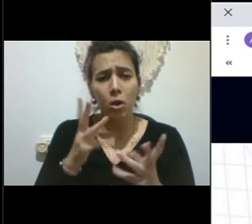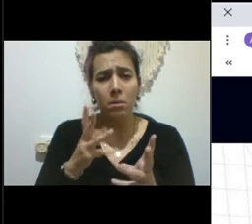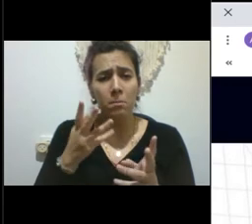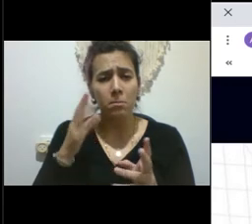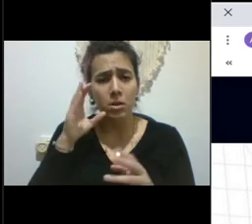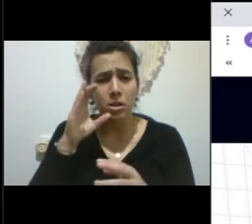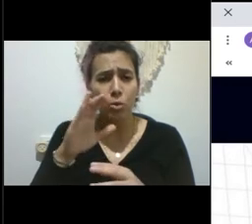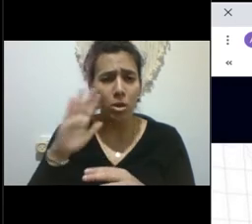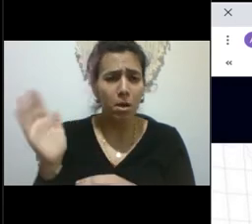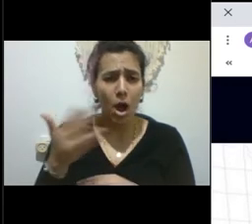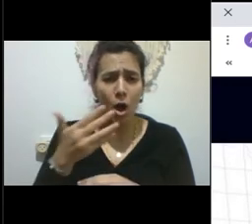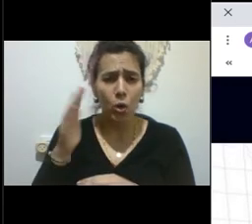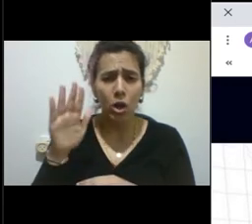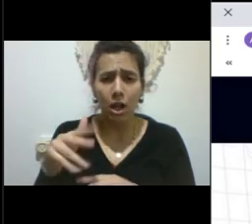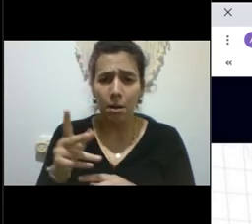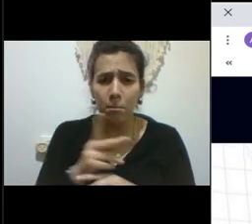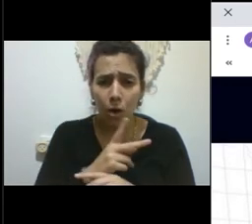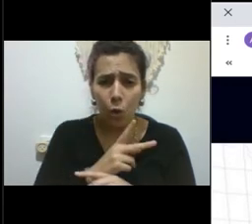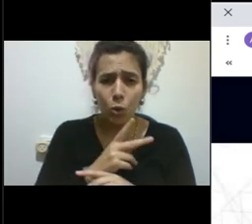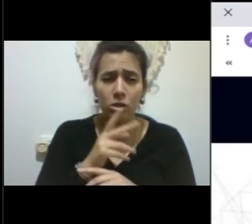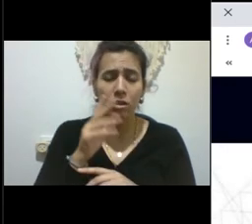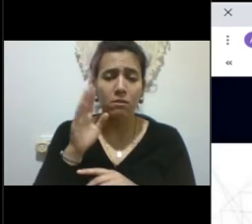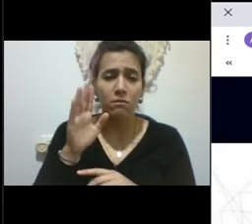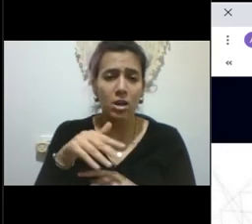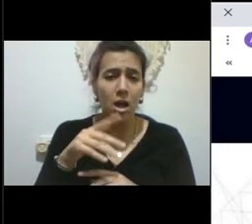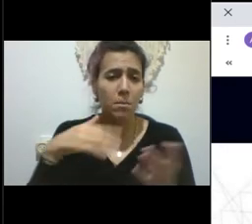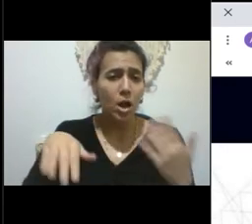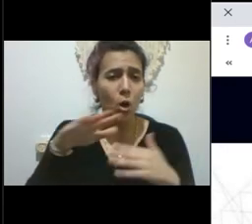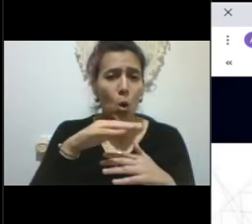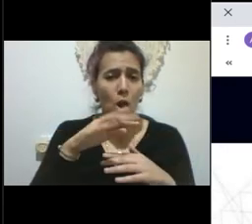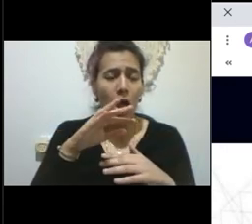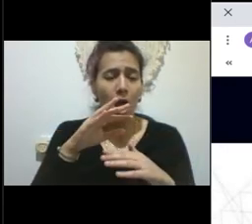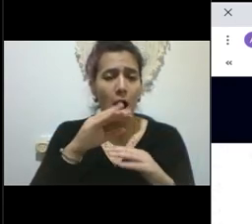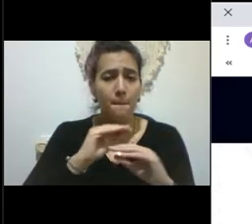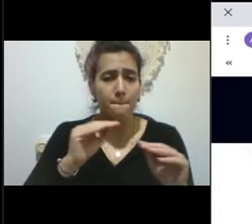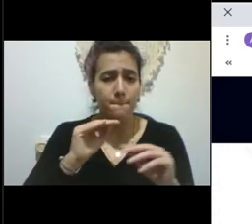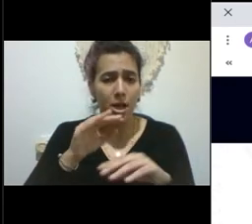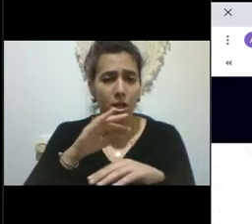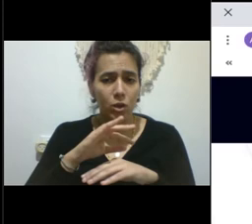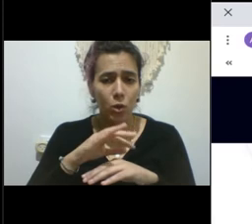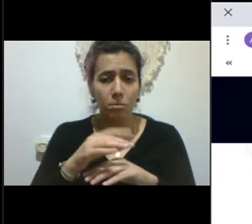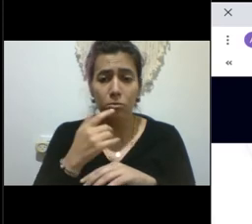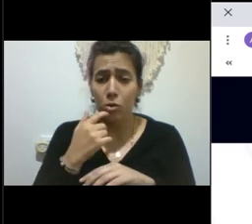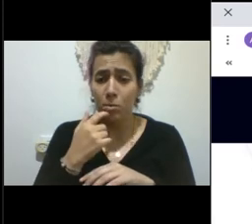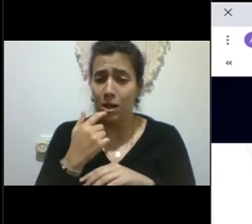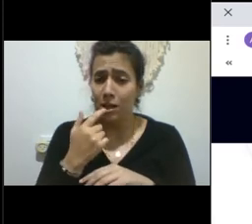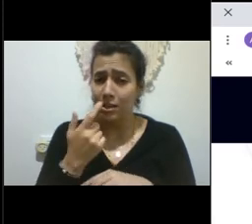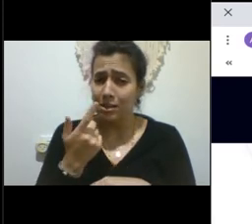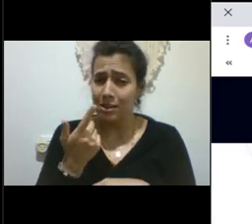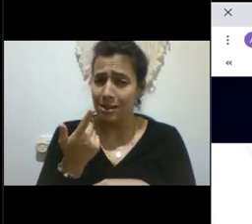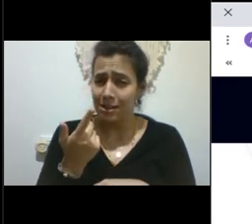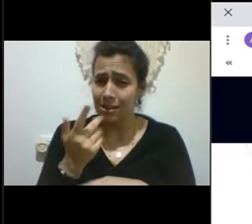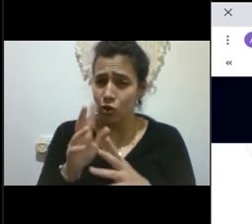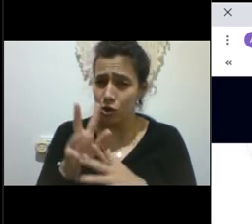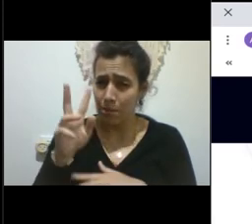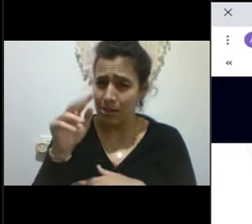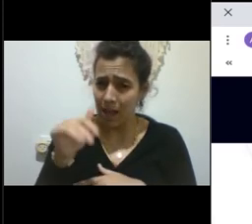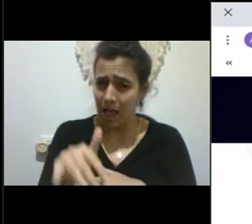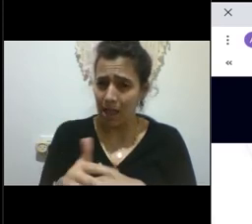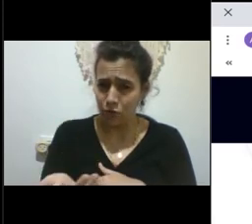לקורס וגם לכל המנטורים, שזה אומר שווי של 12,000 שקל, זה אומר 2,400 ועוד